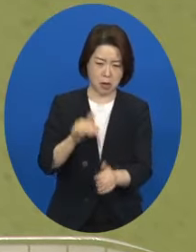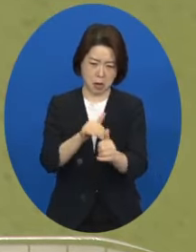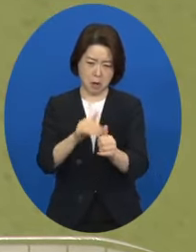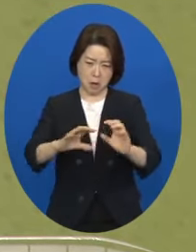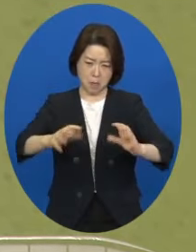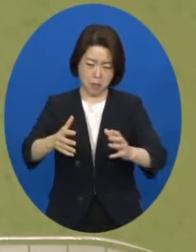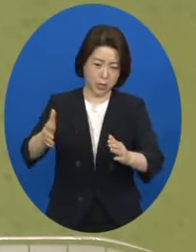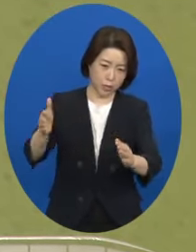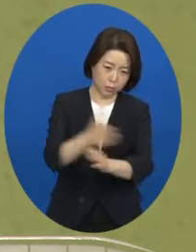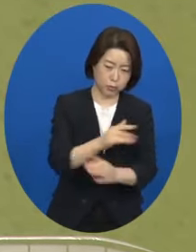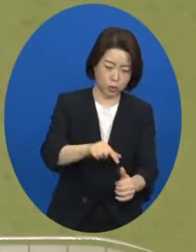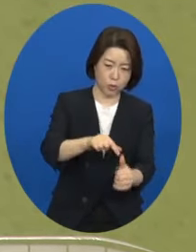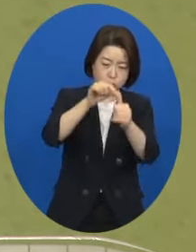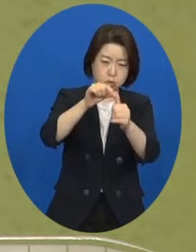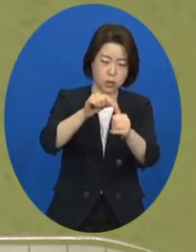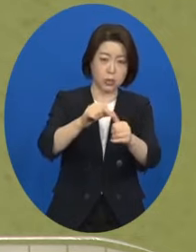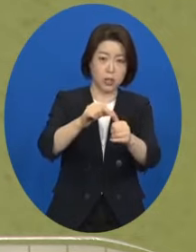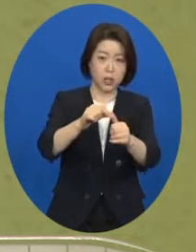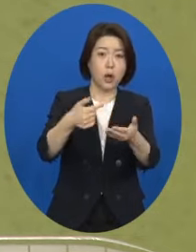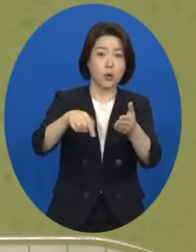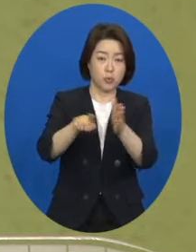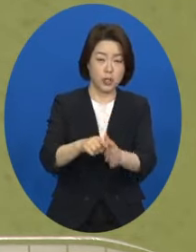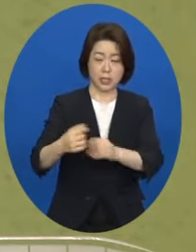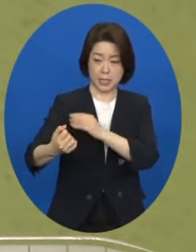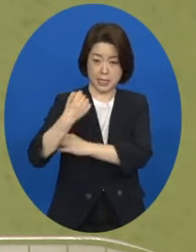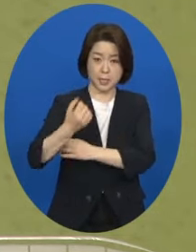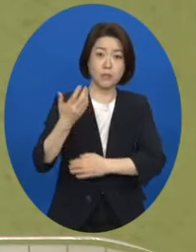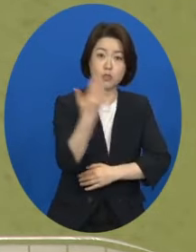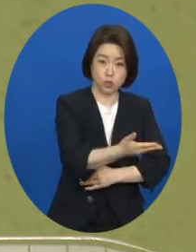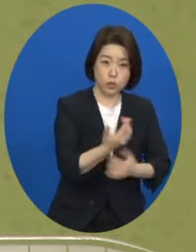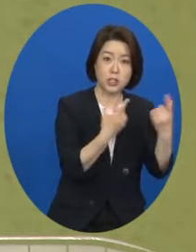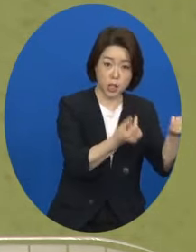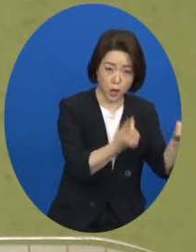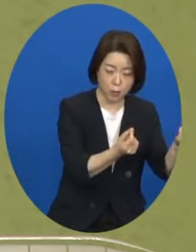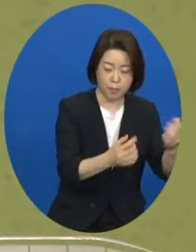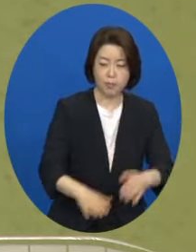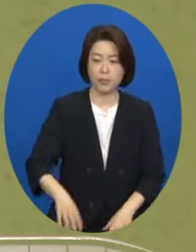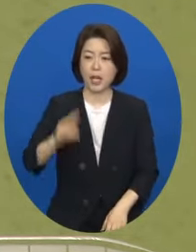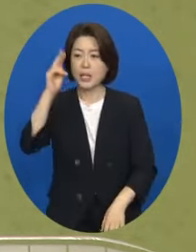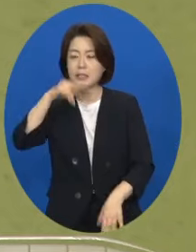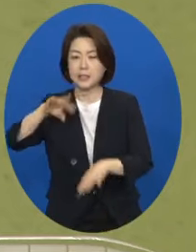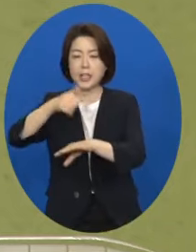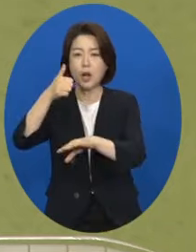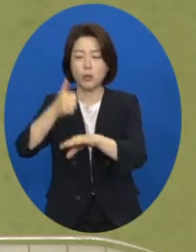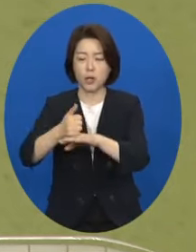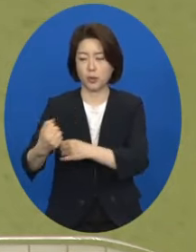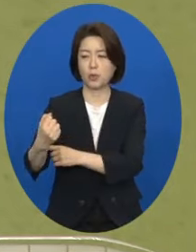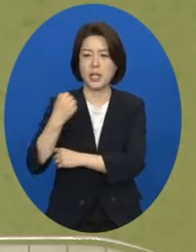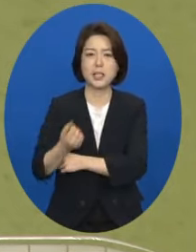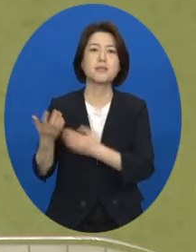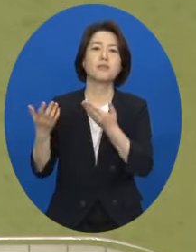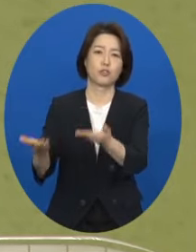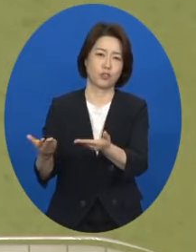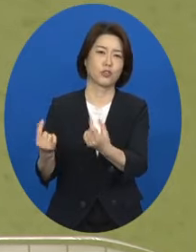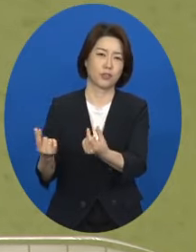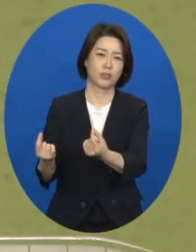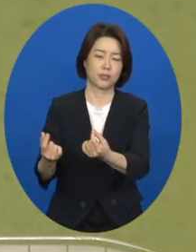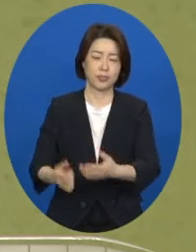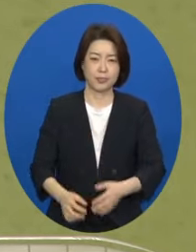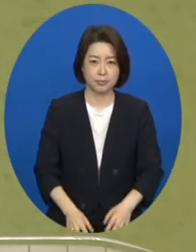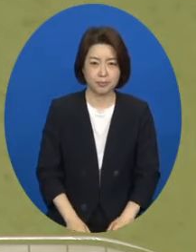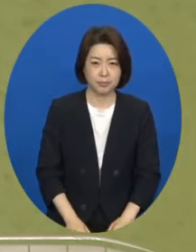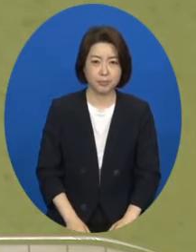블레셋으로부터 구원할 수 있도록 능력을 주신 것처럼 사울에게도 그런 능력을 부어주신 것이라고 봐야 된다는 것이죠.